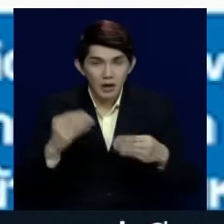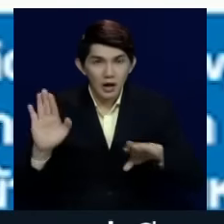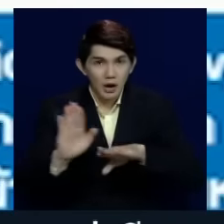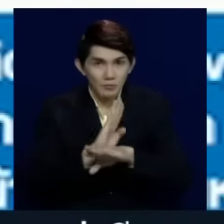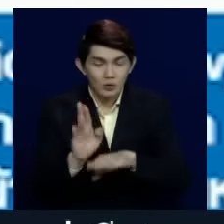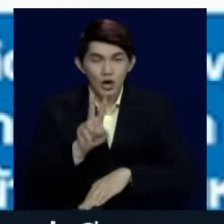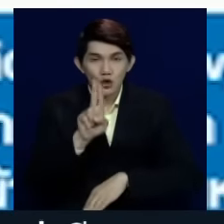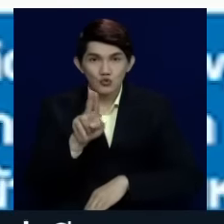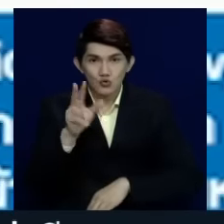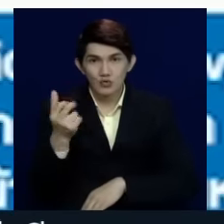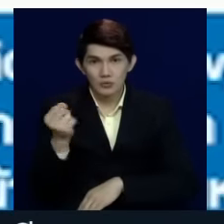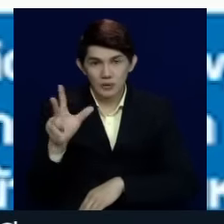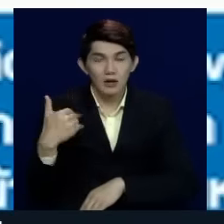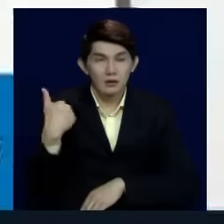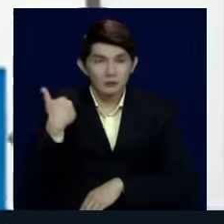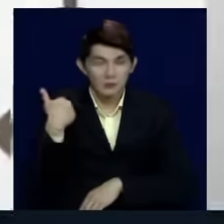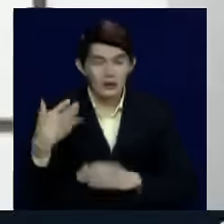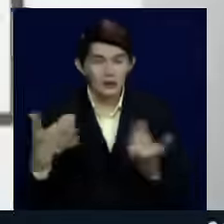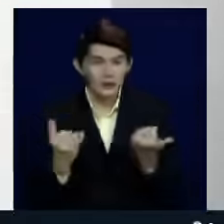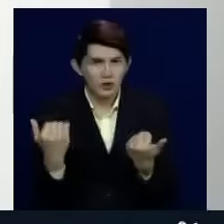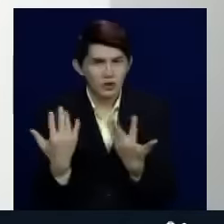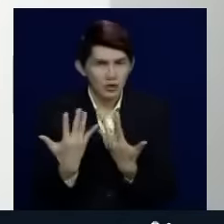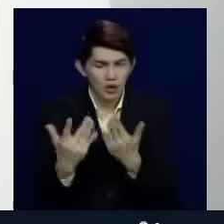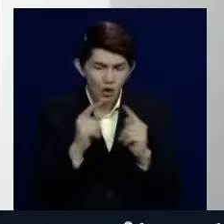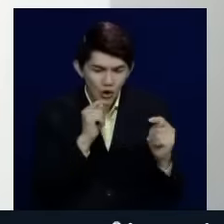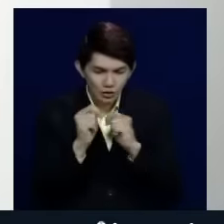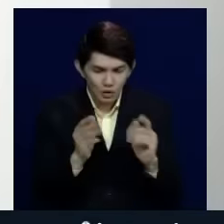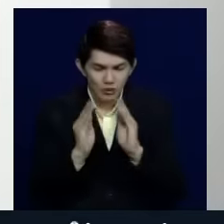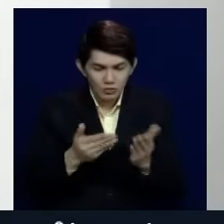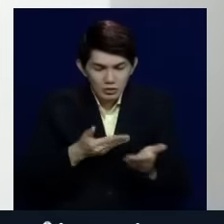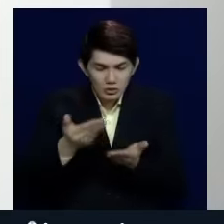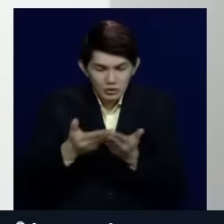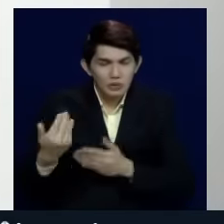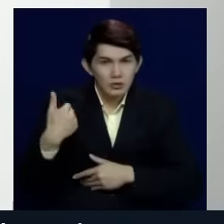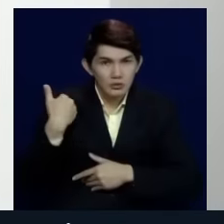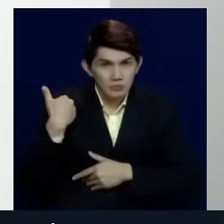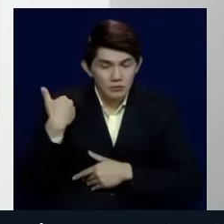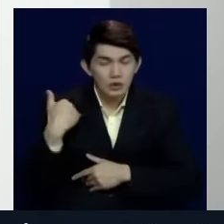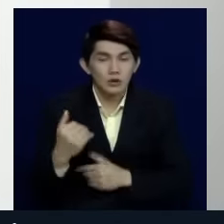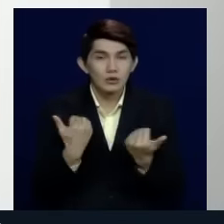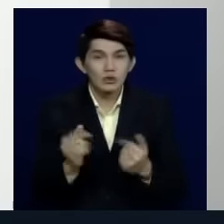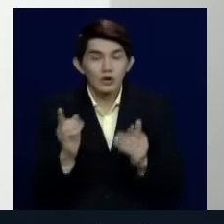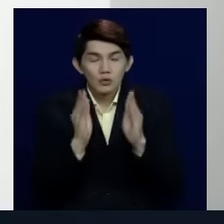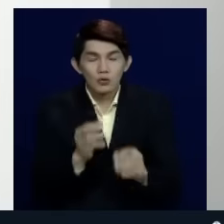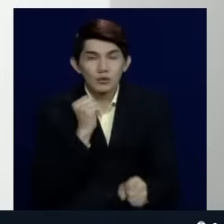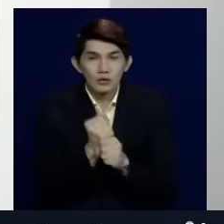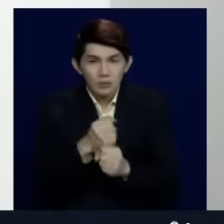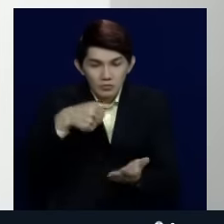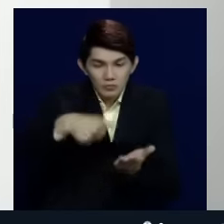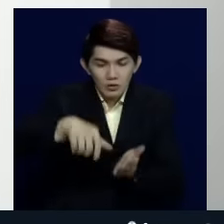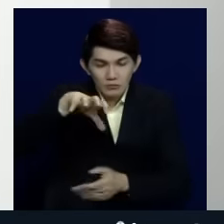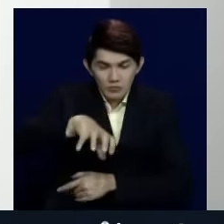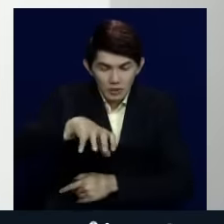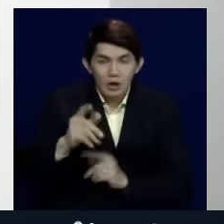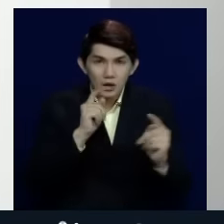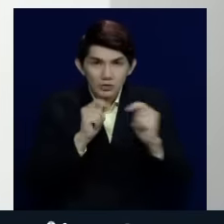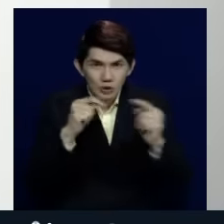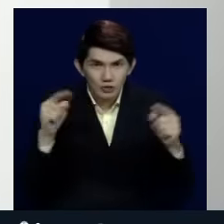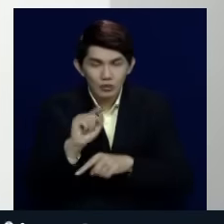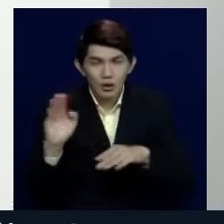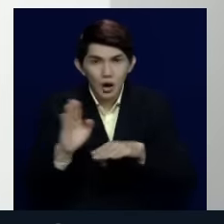13เพียงรายเดียวเท่านั้นซึ่งระหว่างรอติดต่อผู้ซื้อหรือนายนฤนาถนั้นเจ้าหน้าที่ศุลกากรได้ติดต่อมา